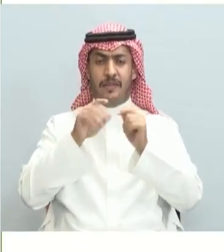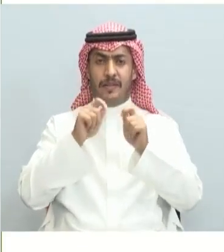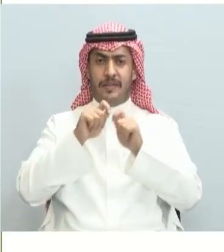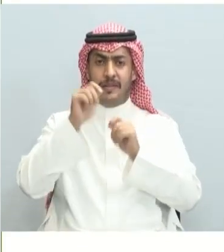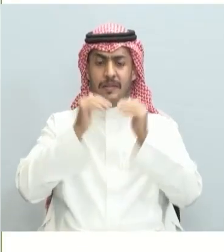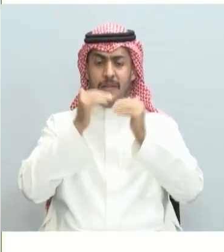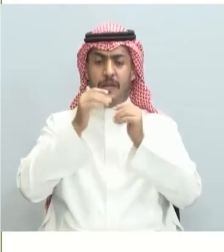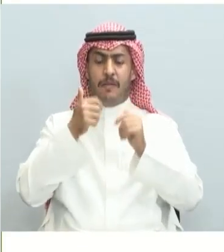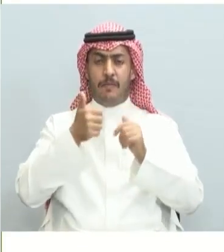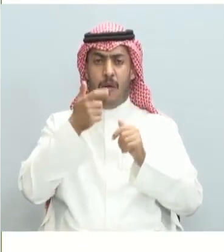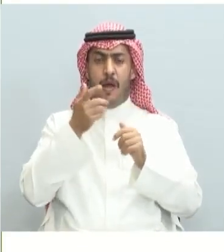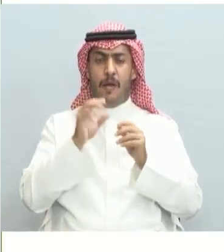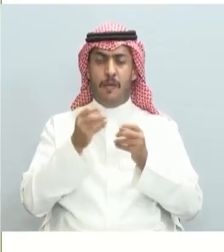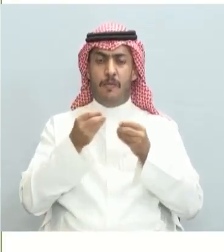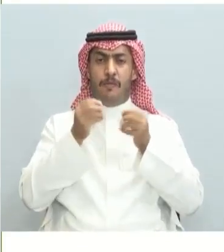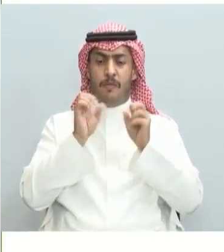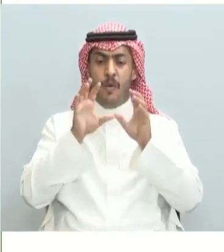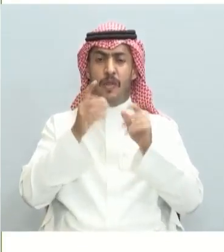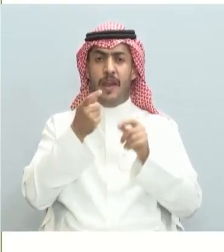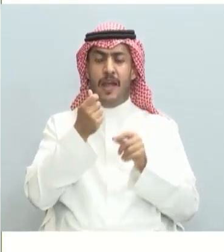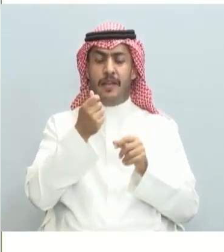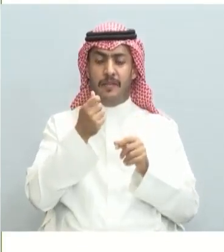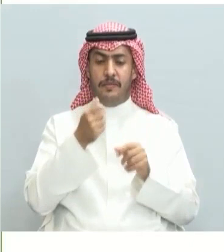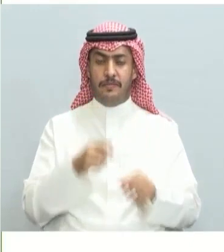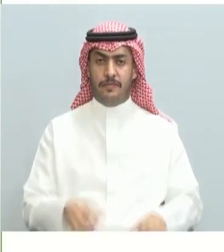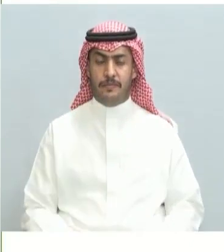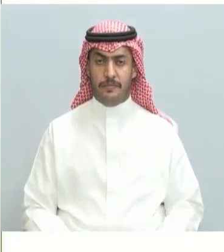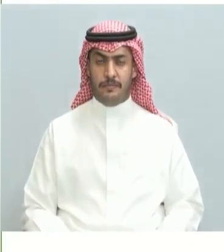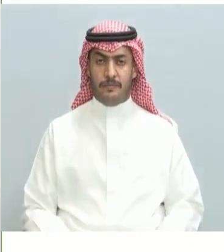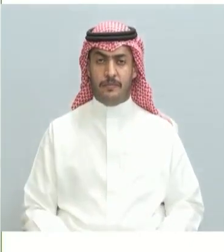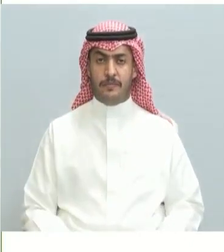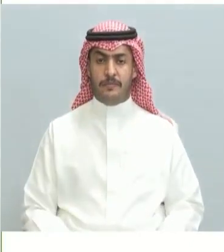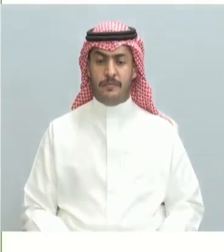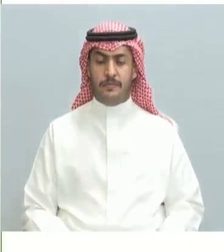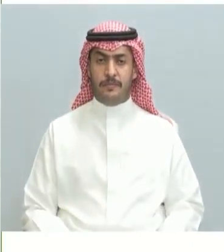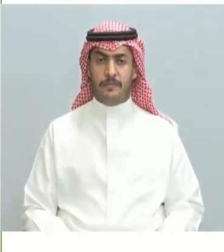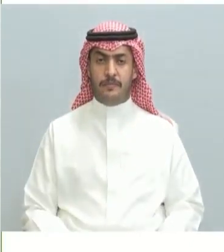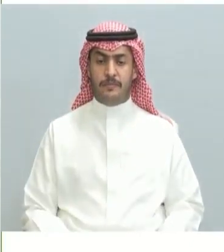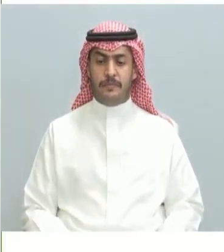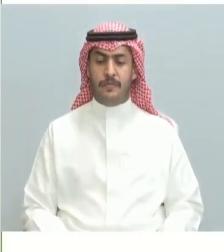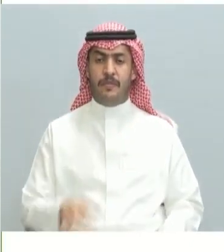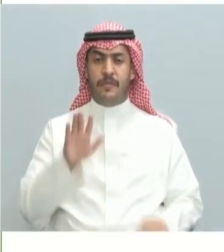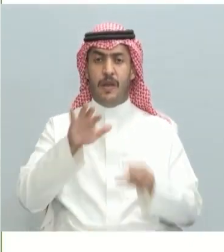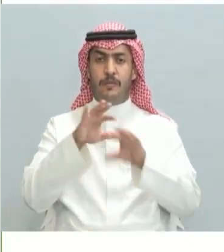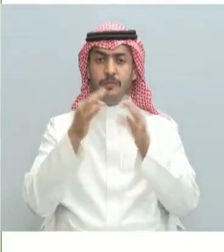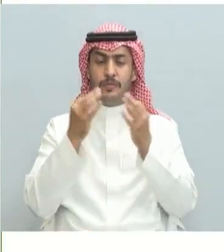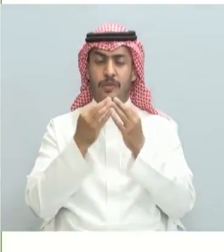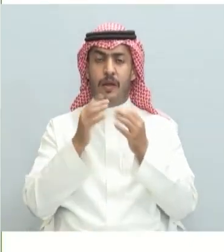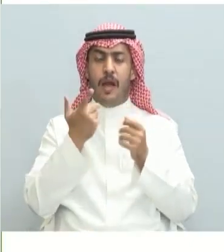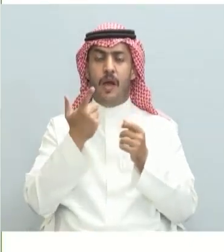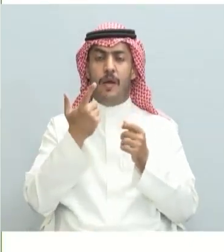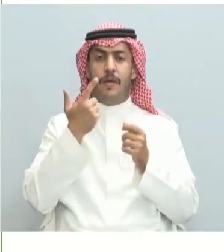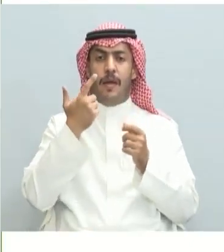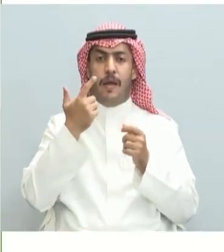استطيع قياس الم عروض النقدي الذي لدي في المجتمع او في البيئه